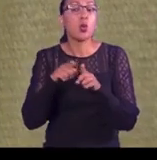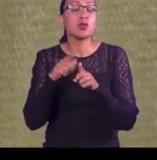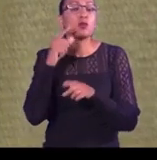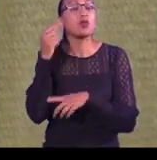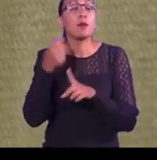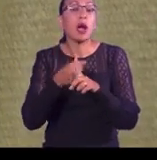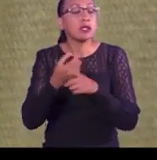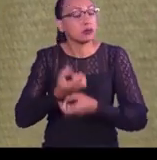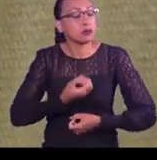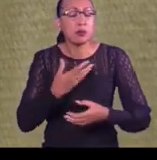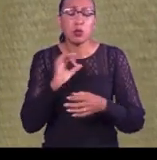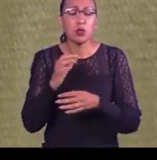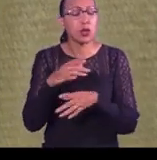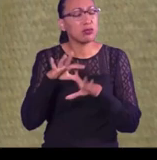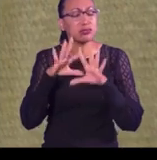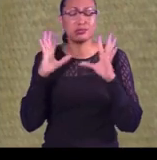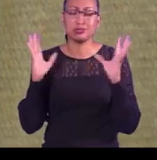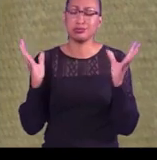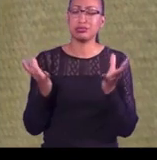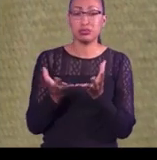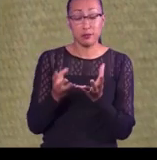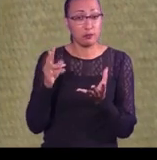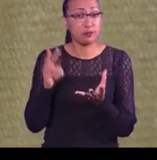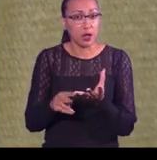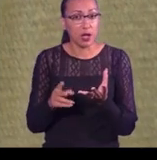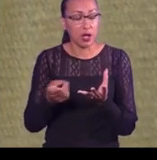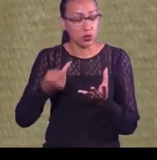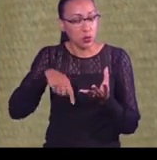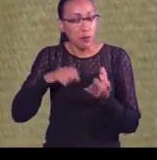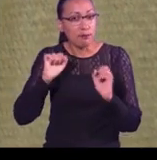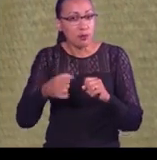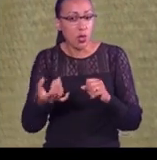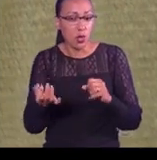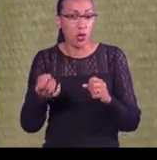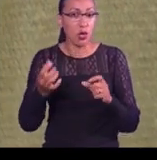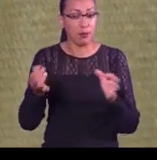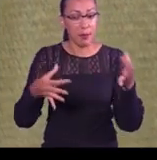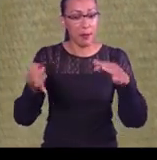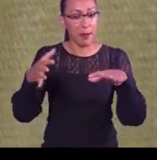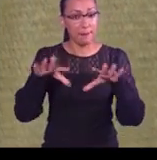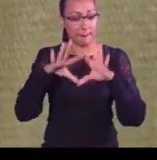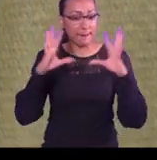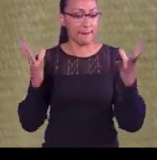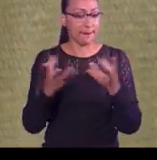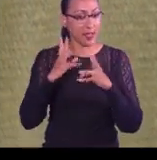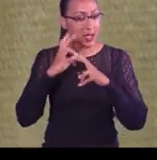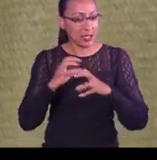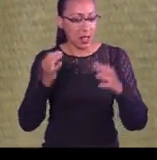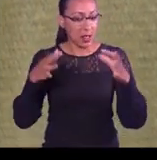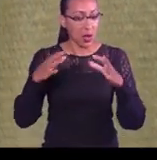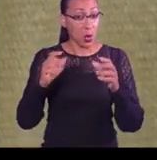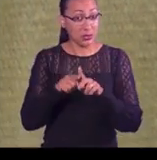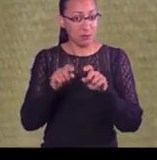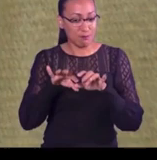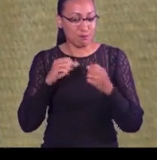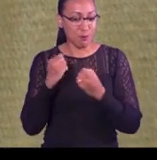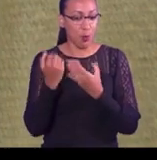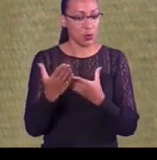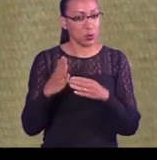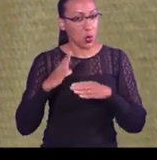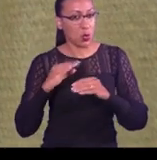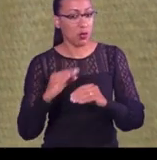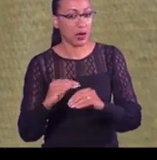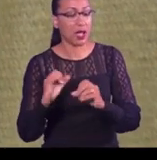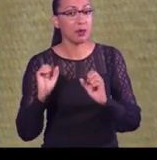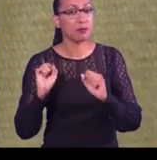s'est exprimé, je pense qu'on a de quoi étayer des analyses, mais des propositions extrêmement concrètes dans le cadre